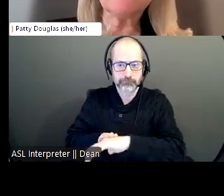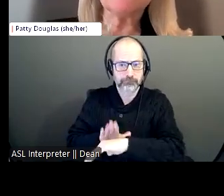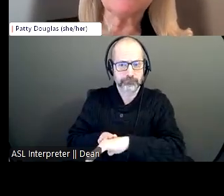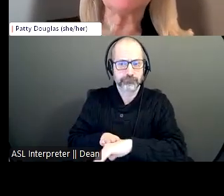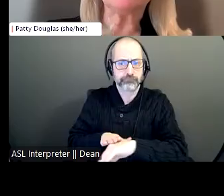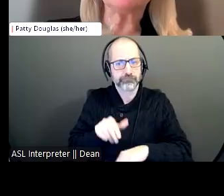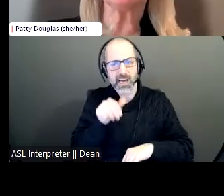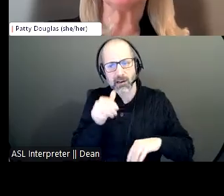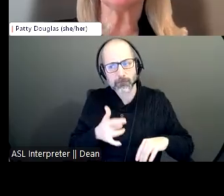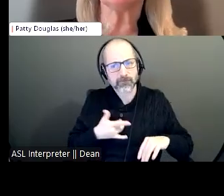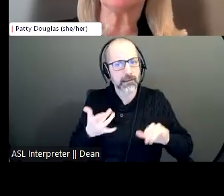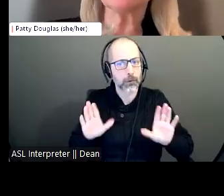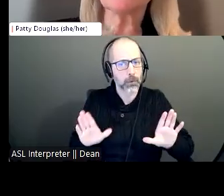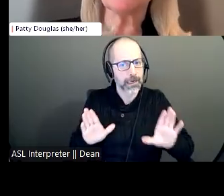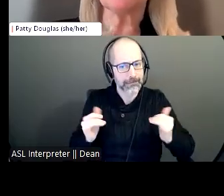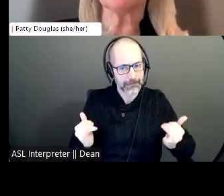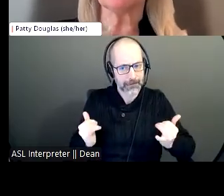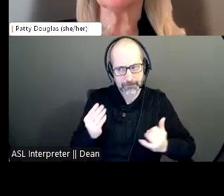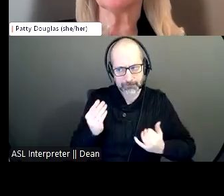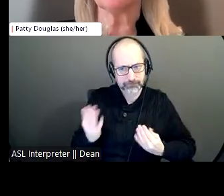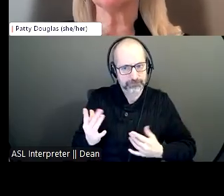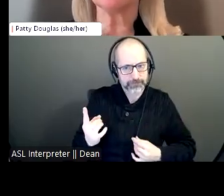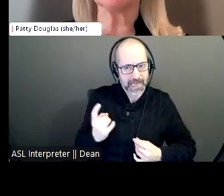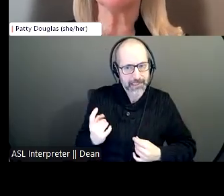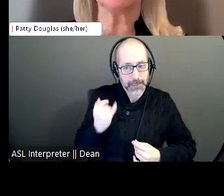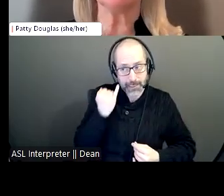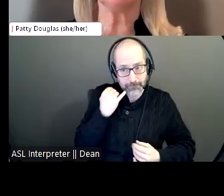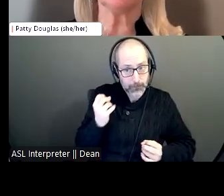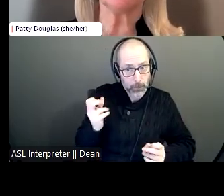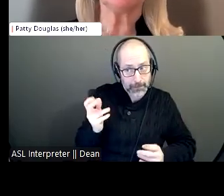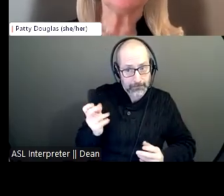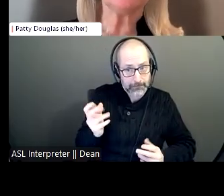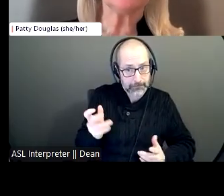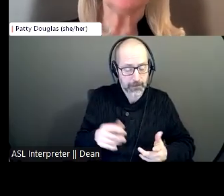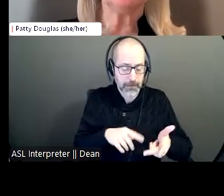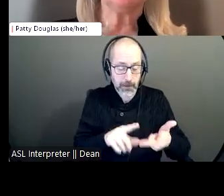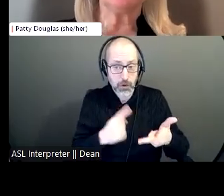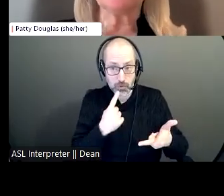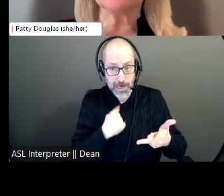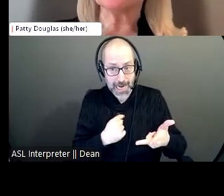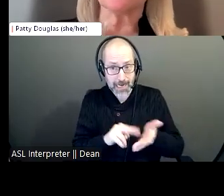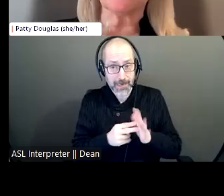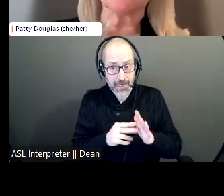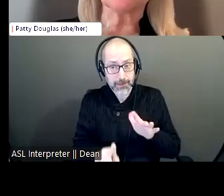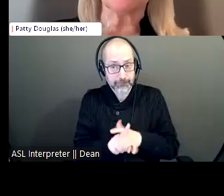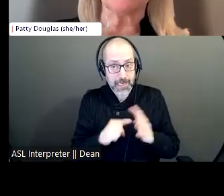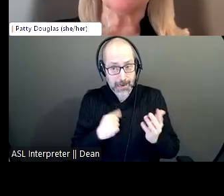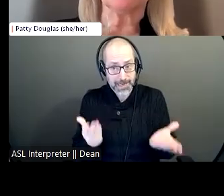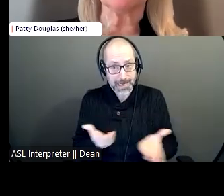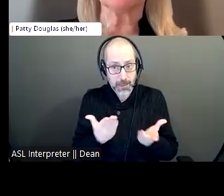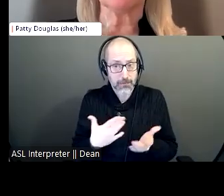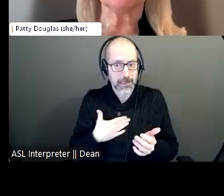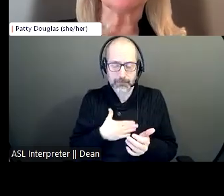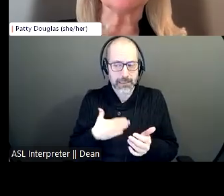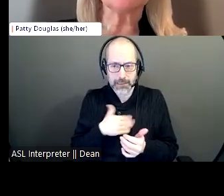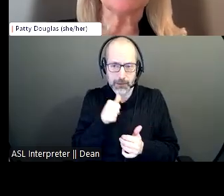moins, donc je me sens pas au meilleur de moi-même. Et le rouge, pourrais dire, je suis là, mais